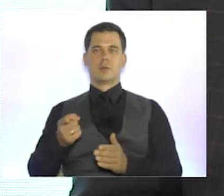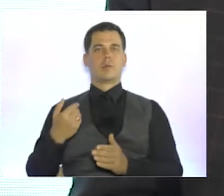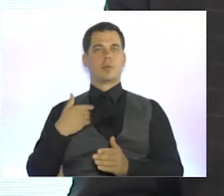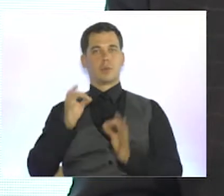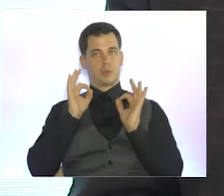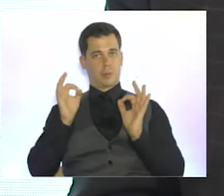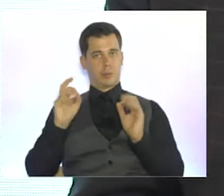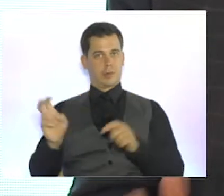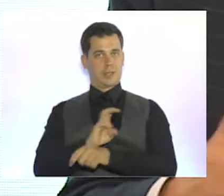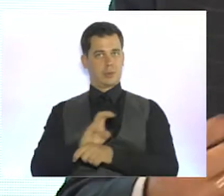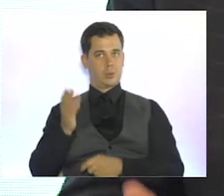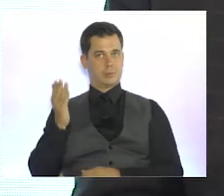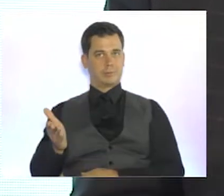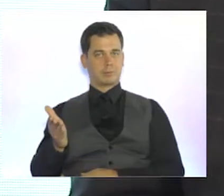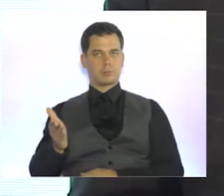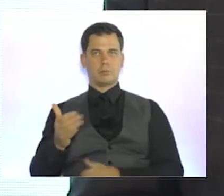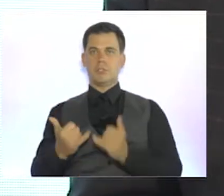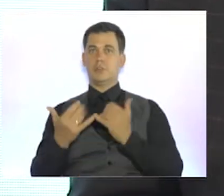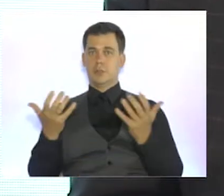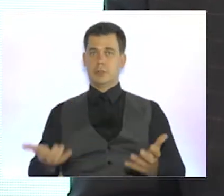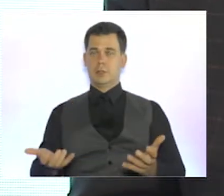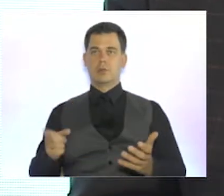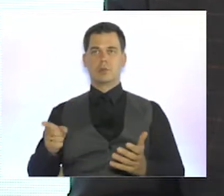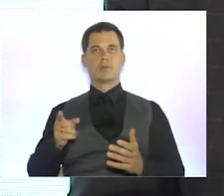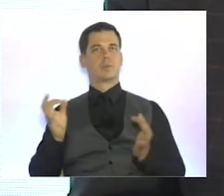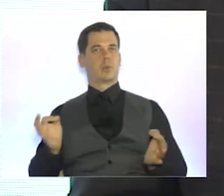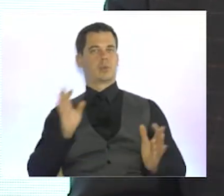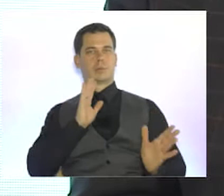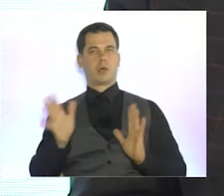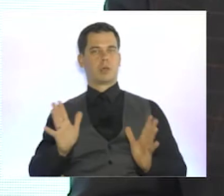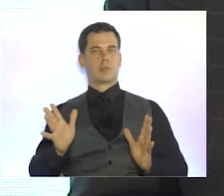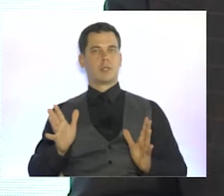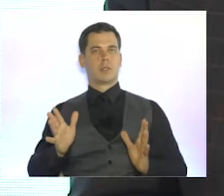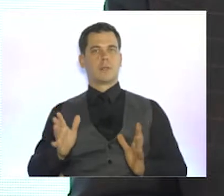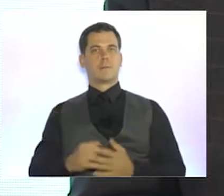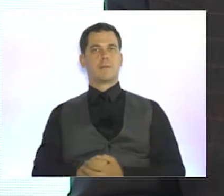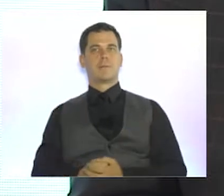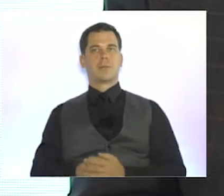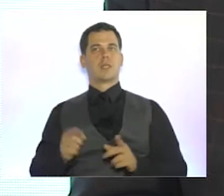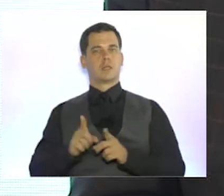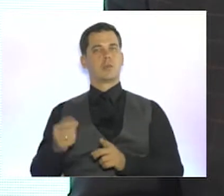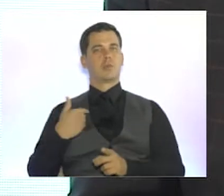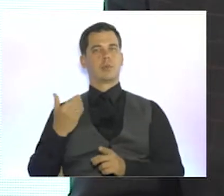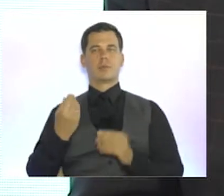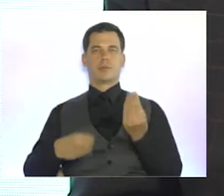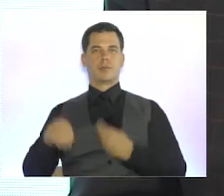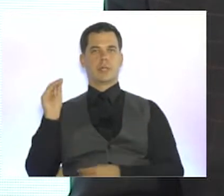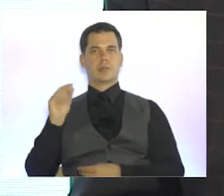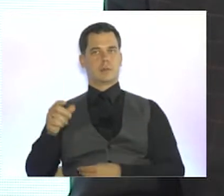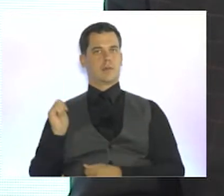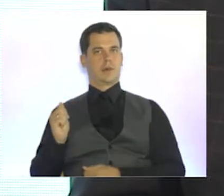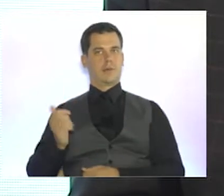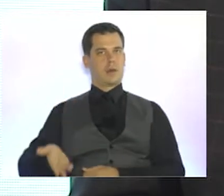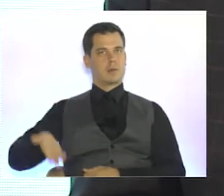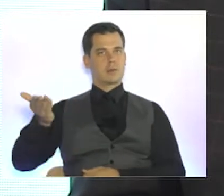technikum, gdyby chcieć to porównać do współczesności, miał większe kwalifikacje